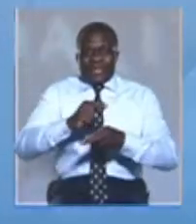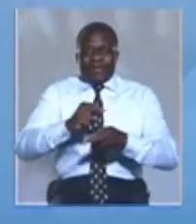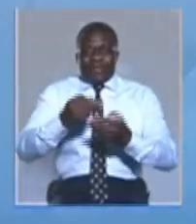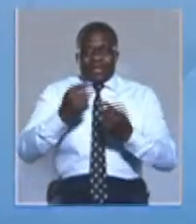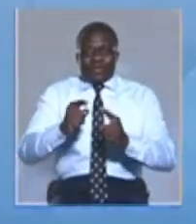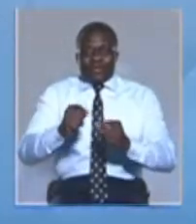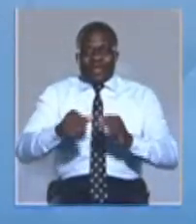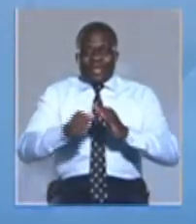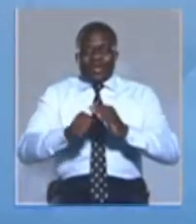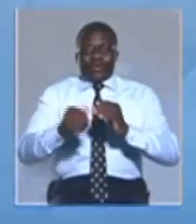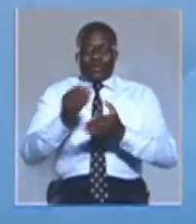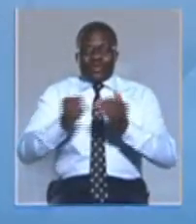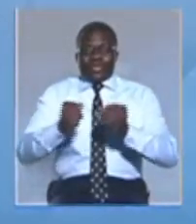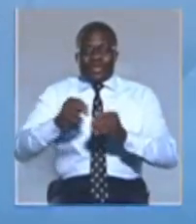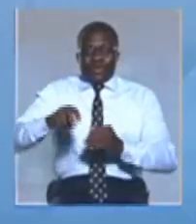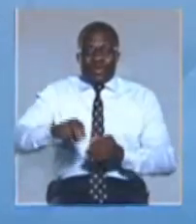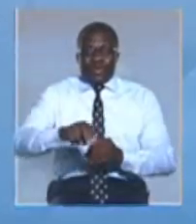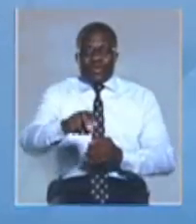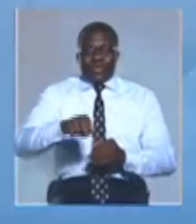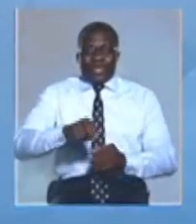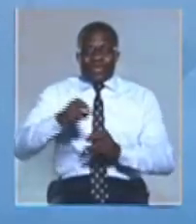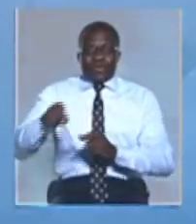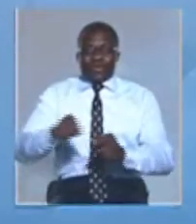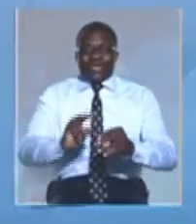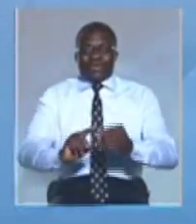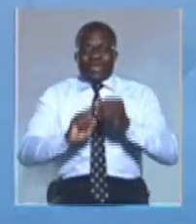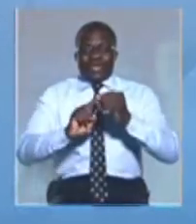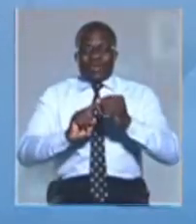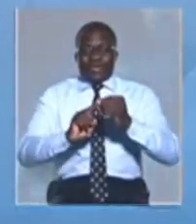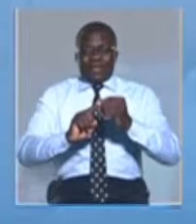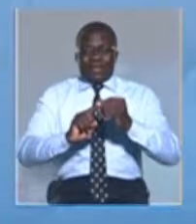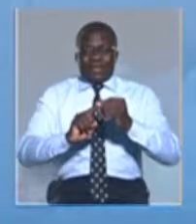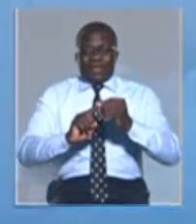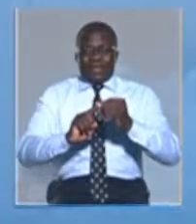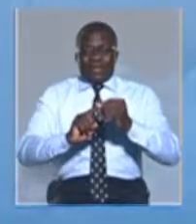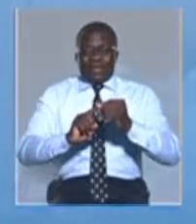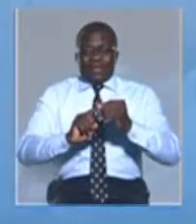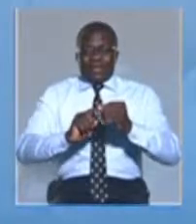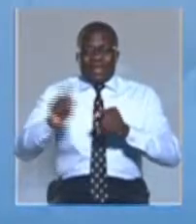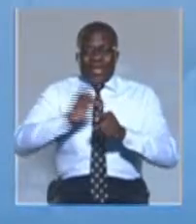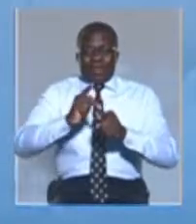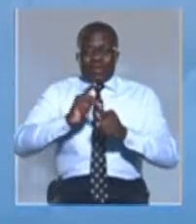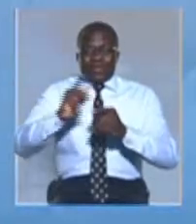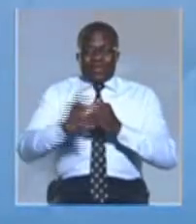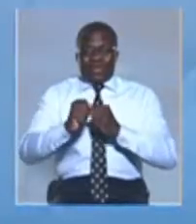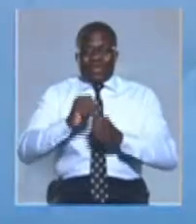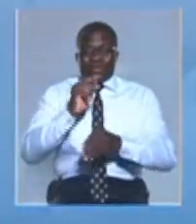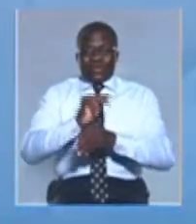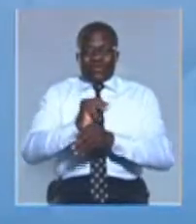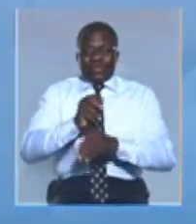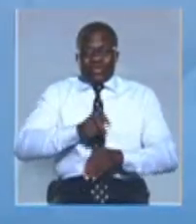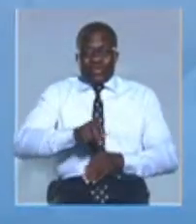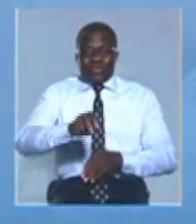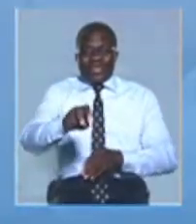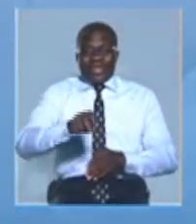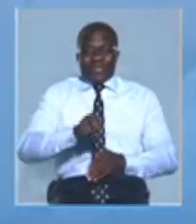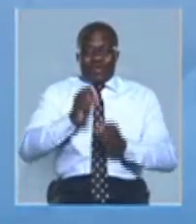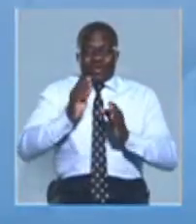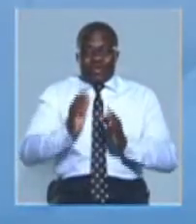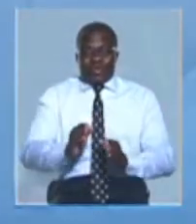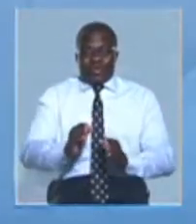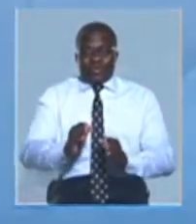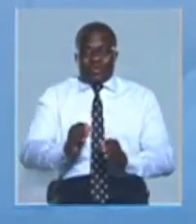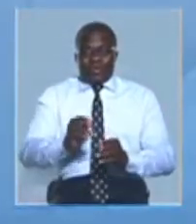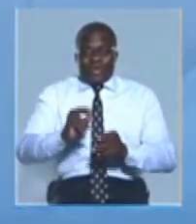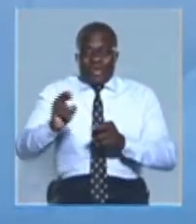cours dans le sous-secteur du transport routier, notamment la professionnalisation du métier de transporteur,